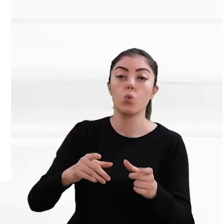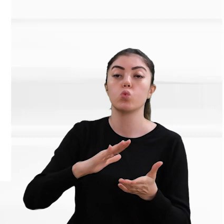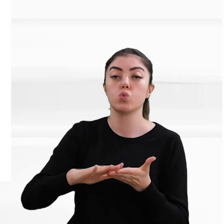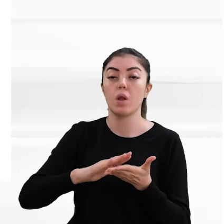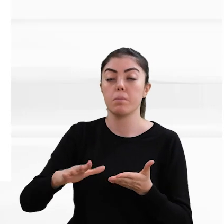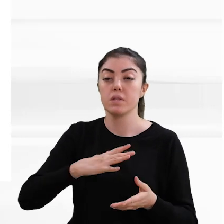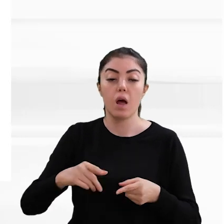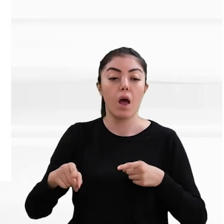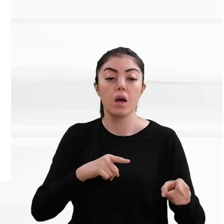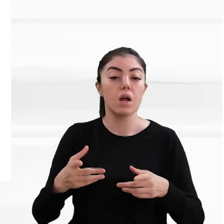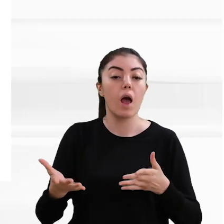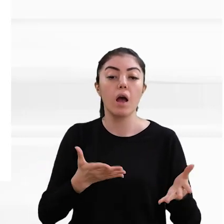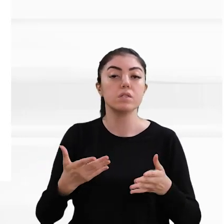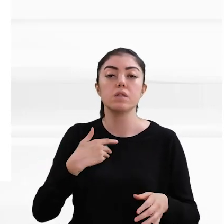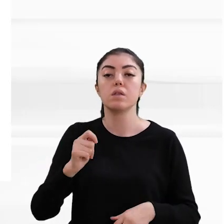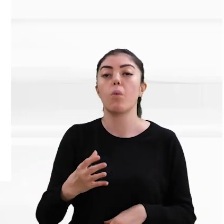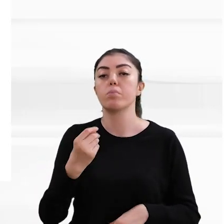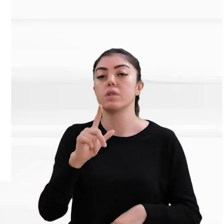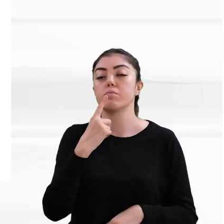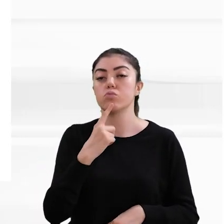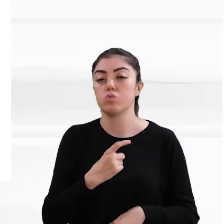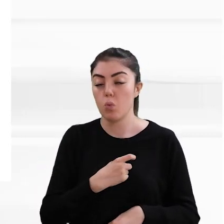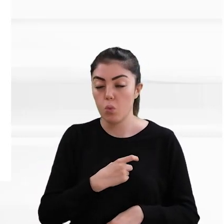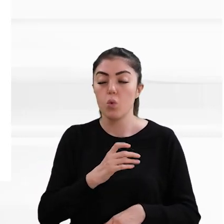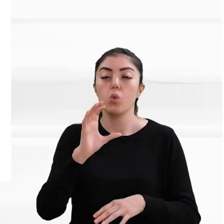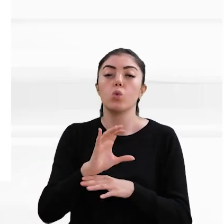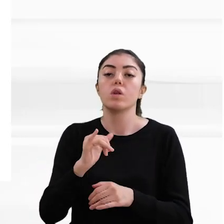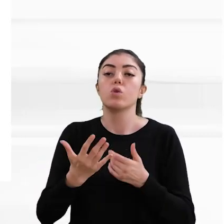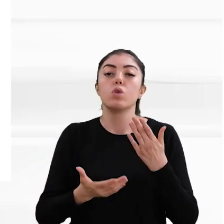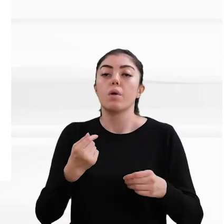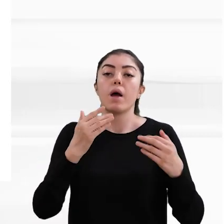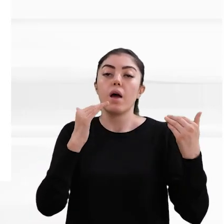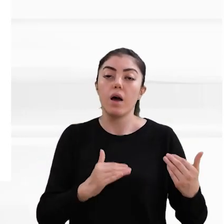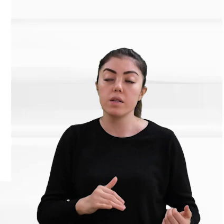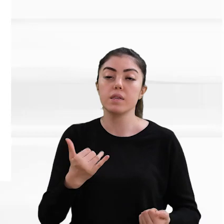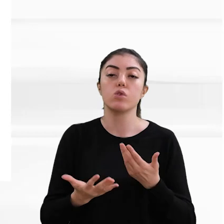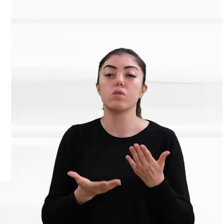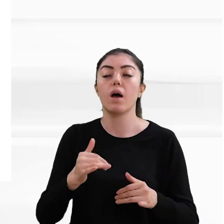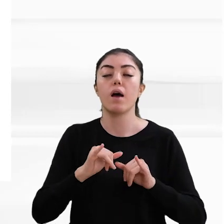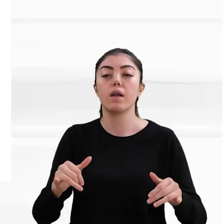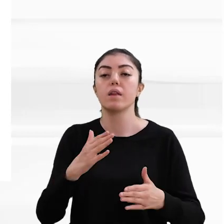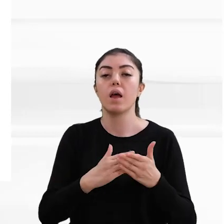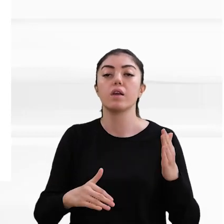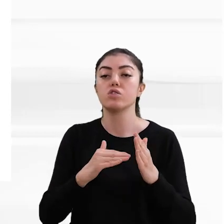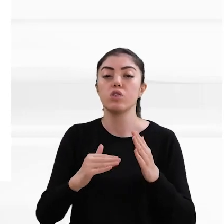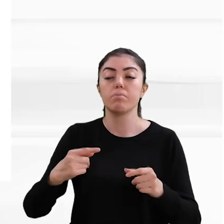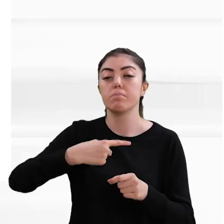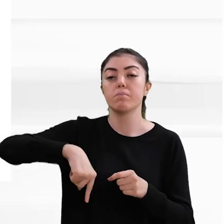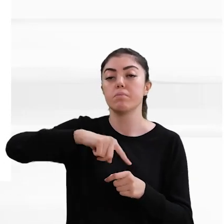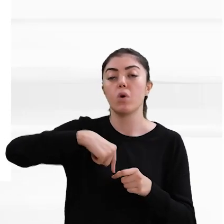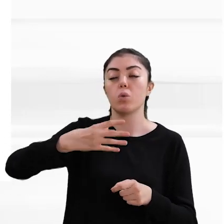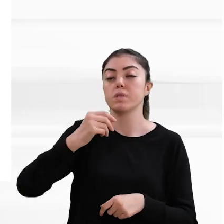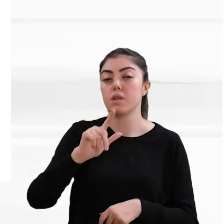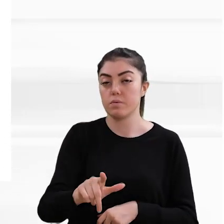Uydu ile ilgili bu sorunun düzeltilmesi için aşağıdakilerden hangisi yapılmalıdır? A. Uydunun kütlesi azaltılarak tekrar aynı